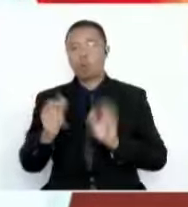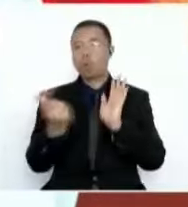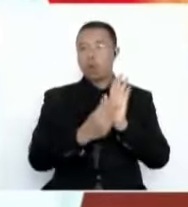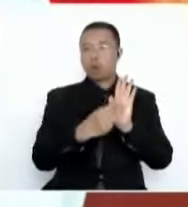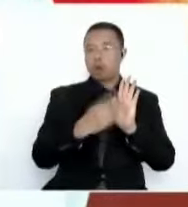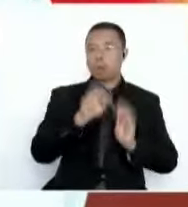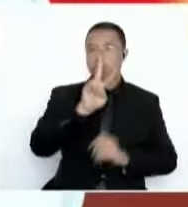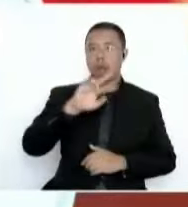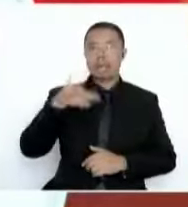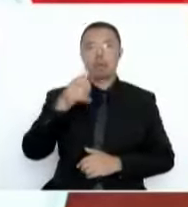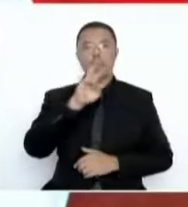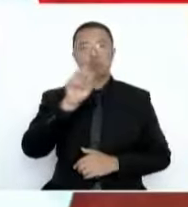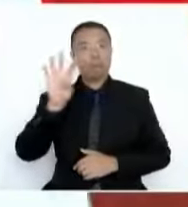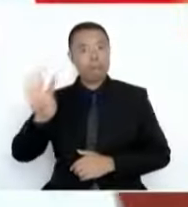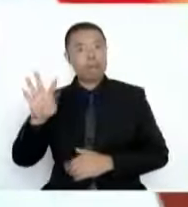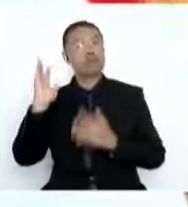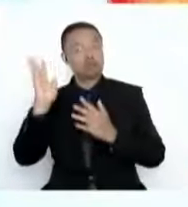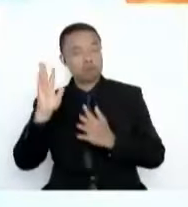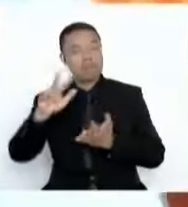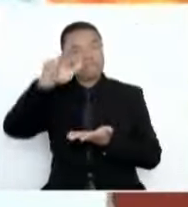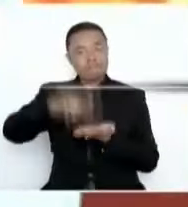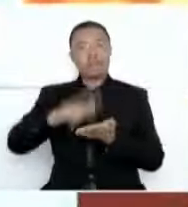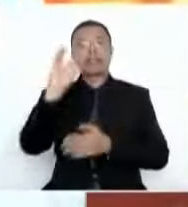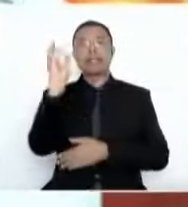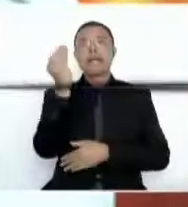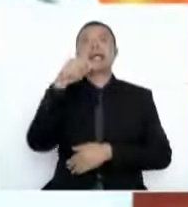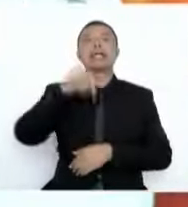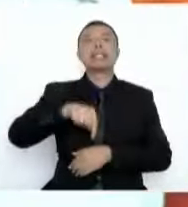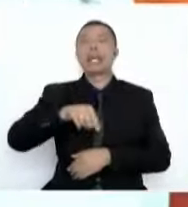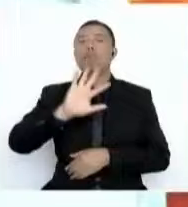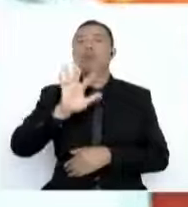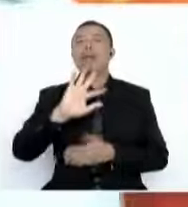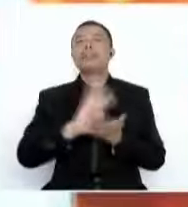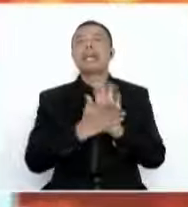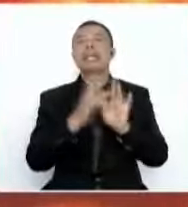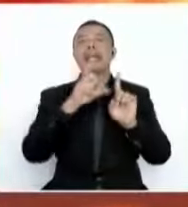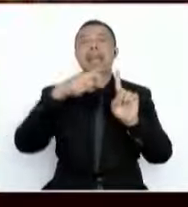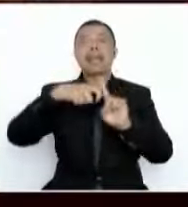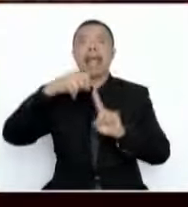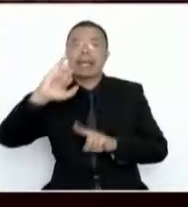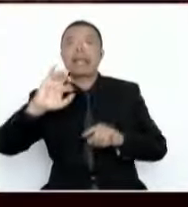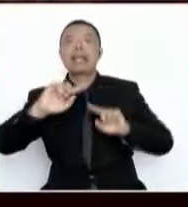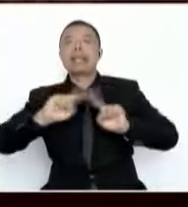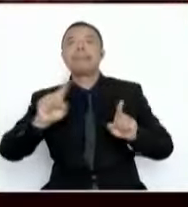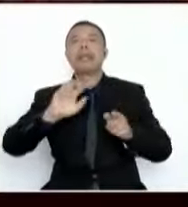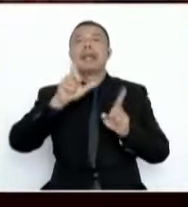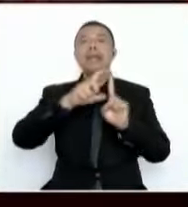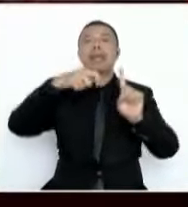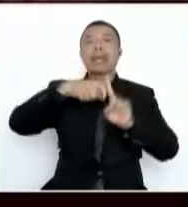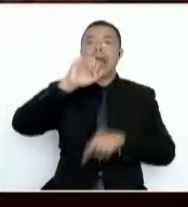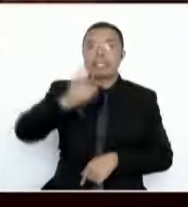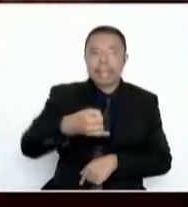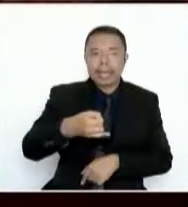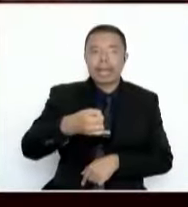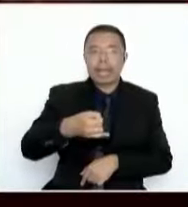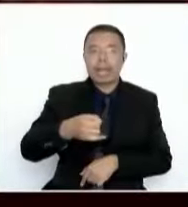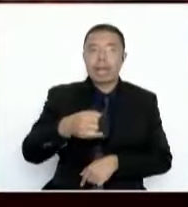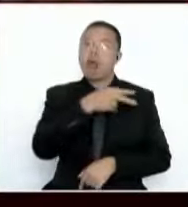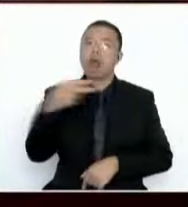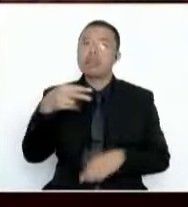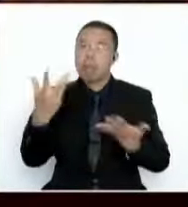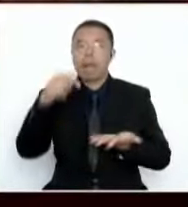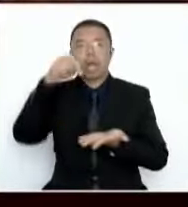tahun 2024 keluar Jakarta tidak menjadi I lagi dia menjadi dkc artinya di sinilah